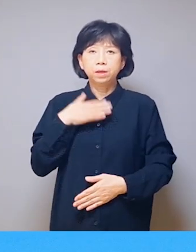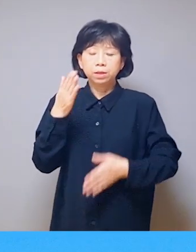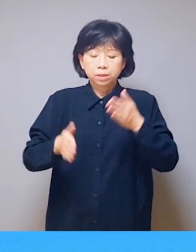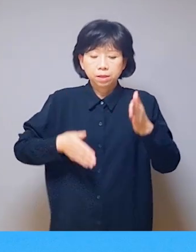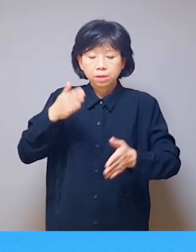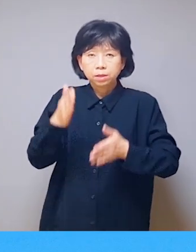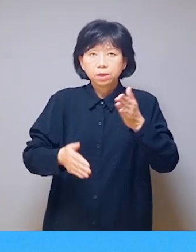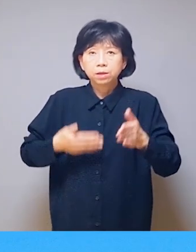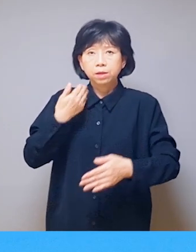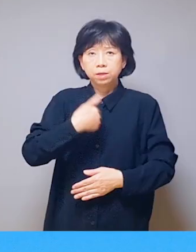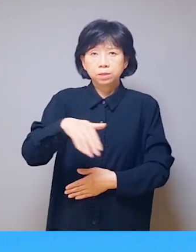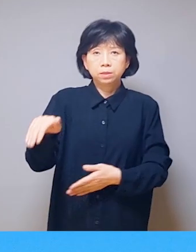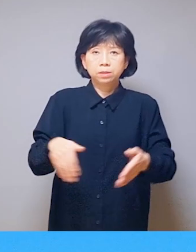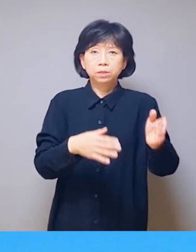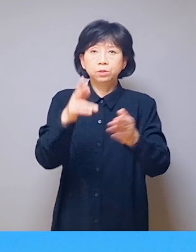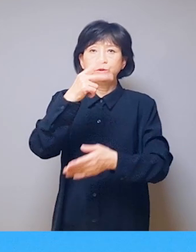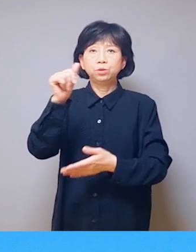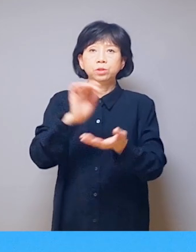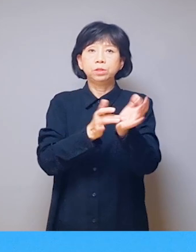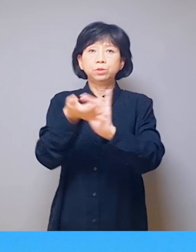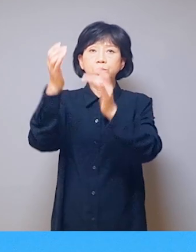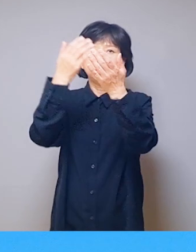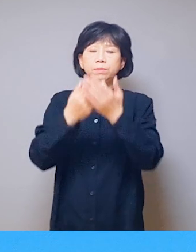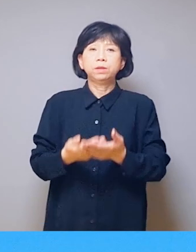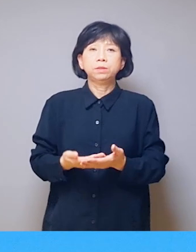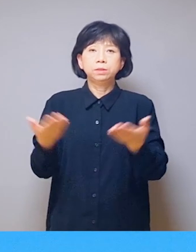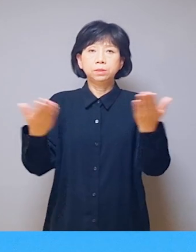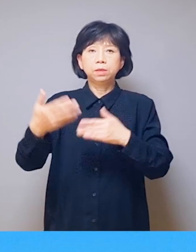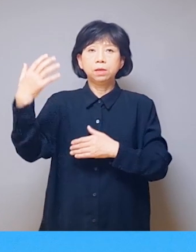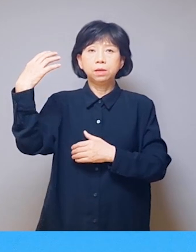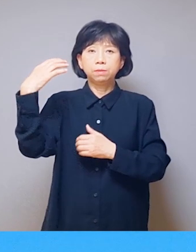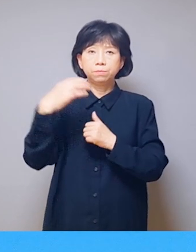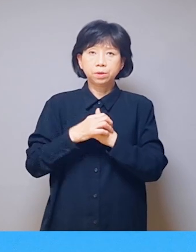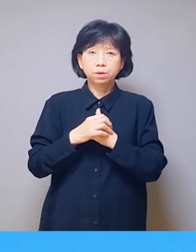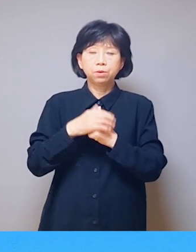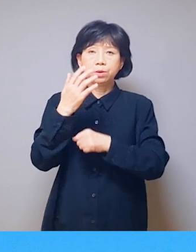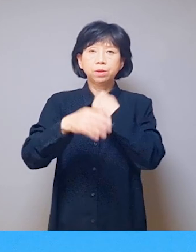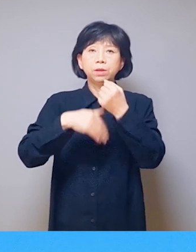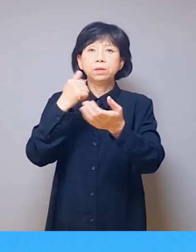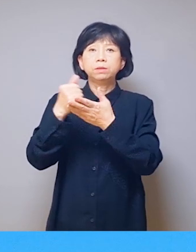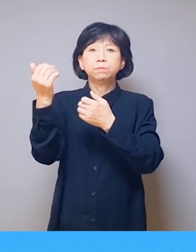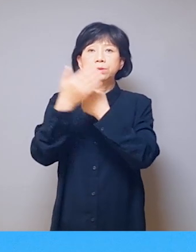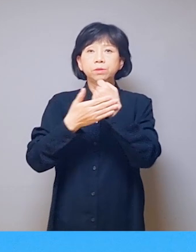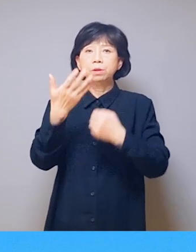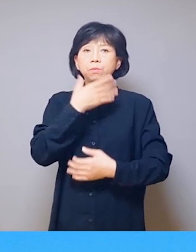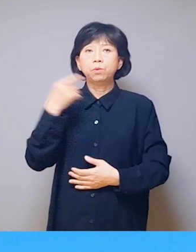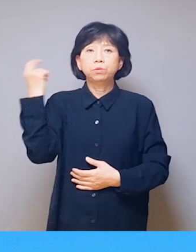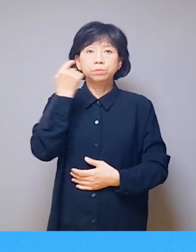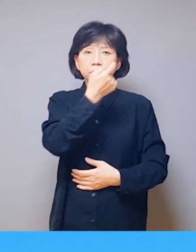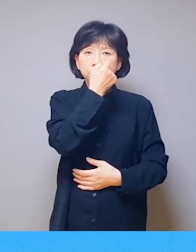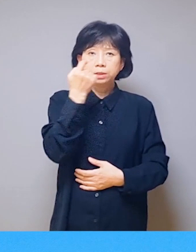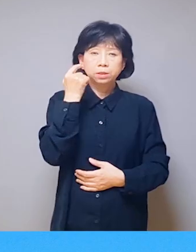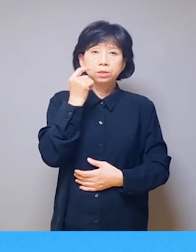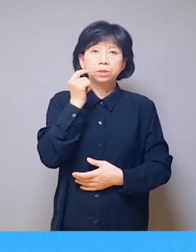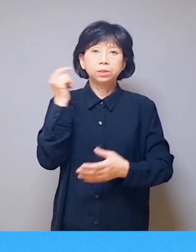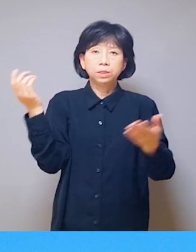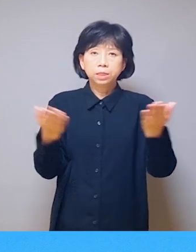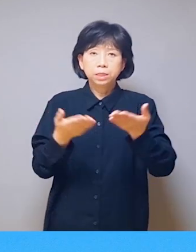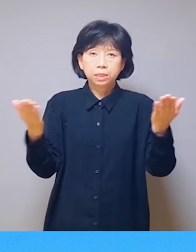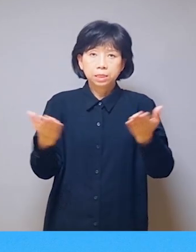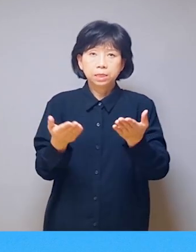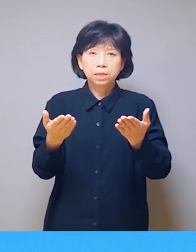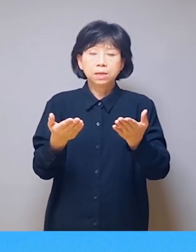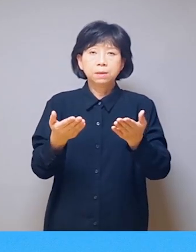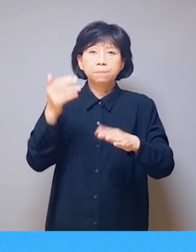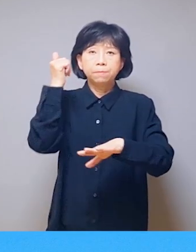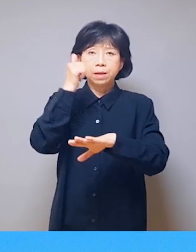내가 달려갈 길과 주 예수께 받은 사명 곧 하나님의 은혜의 복음을 증언하는 일을 마치려